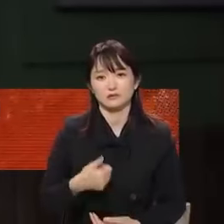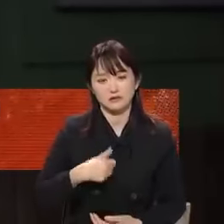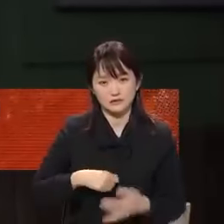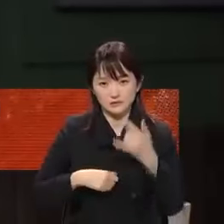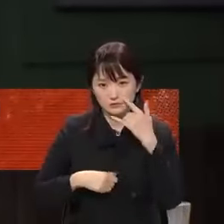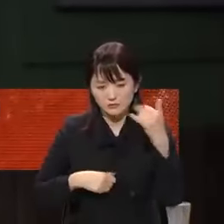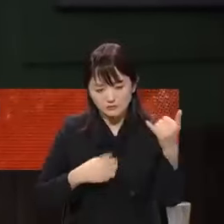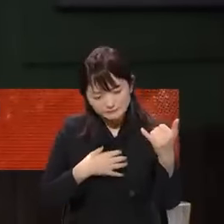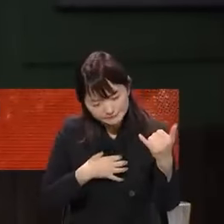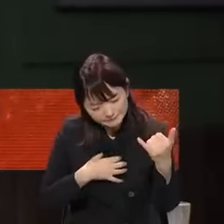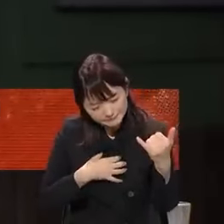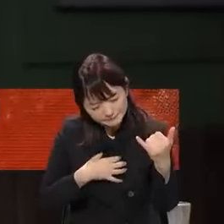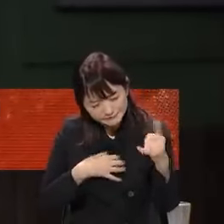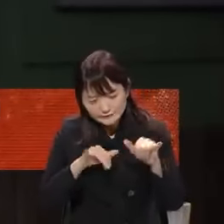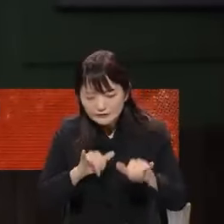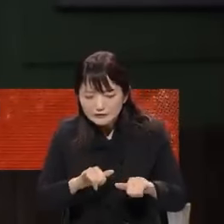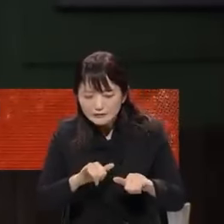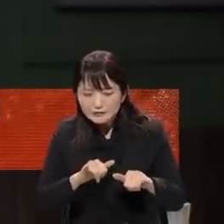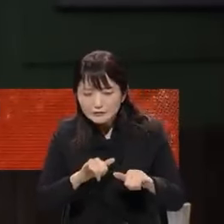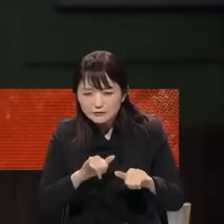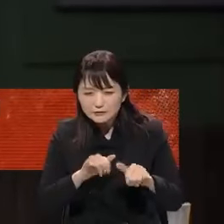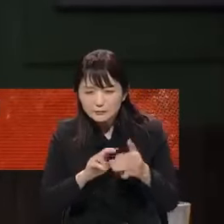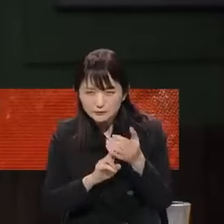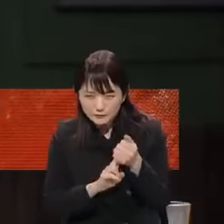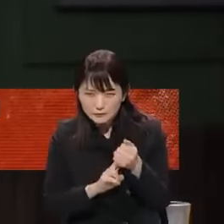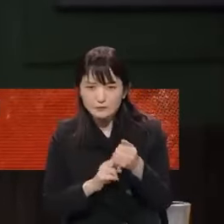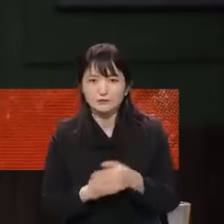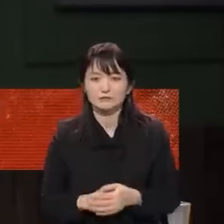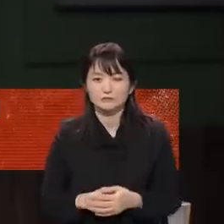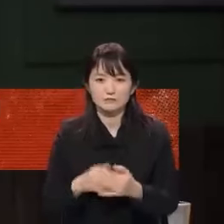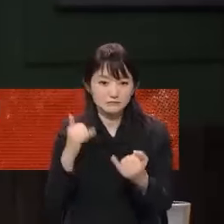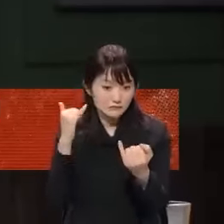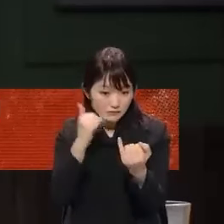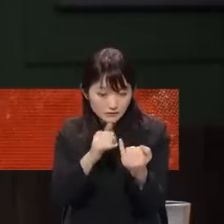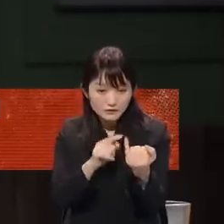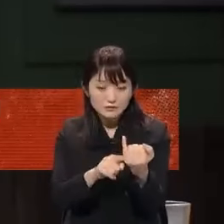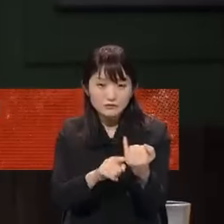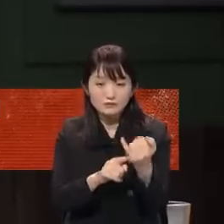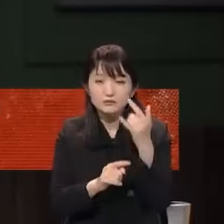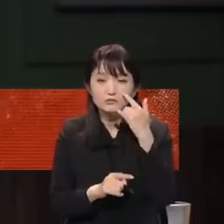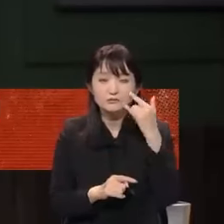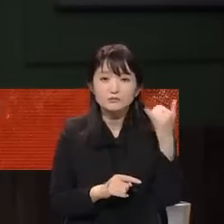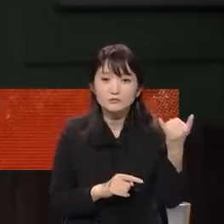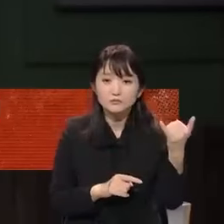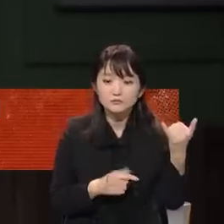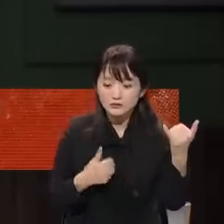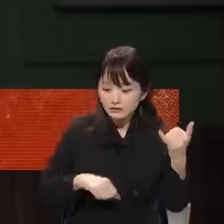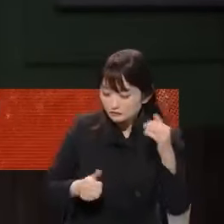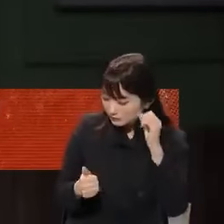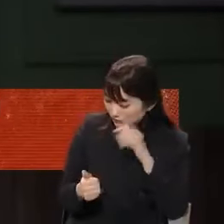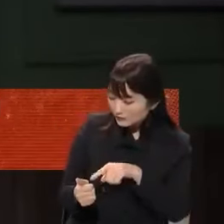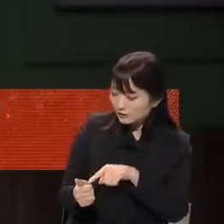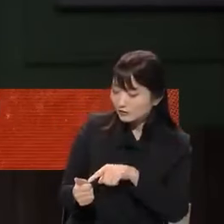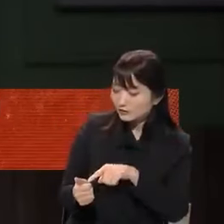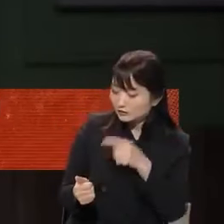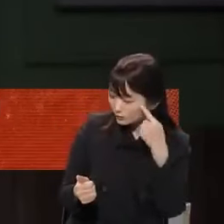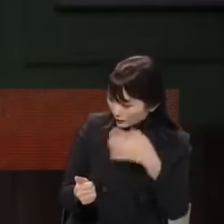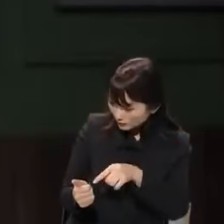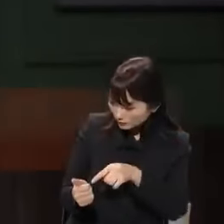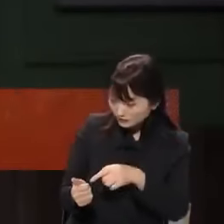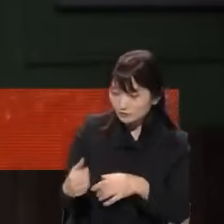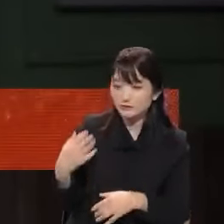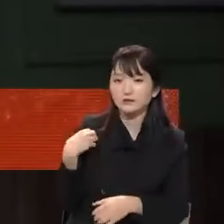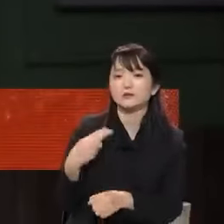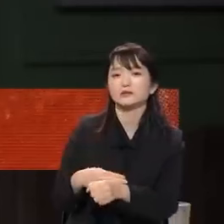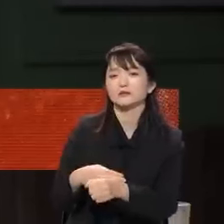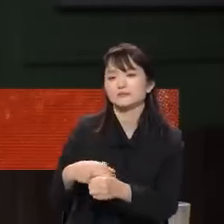부모님이 걱정할까 봐 이 사실을 숨겼던 것 같은데 이 전화를 받고 나서 제보자 부부가 아들에게 다시 물으니까 담임 선생님에게 맞은 게